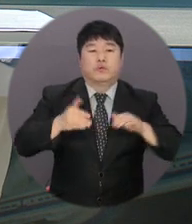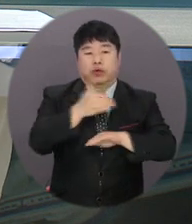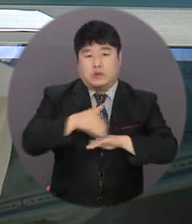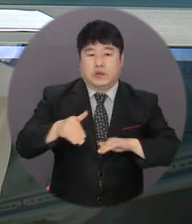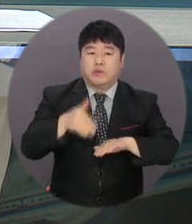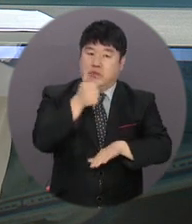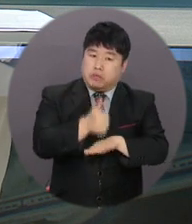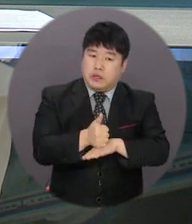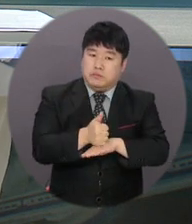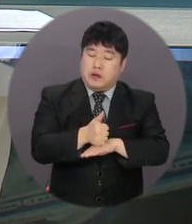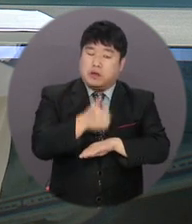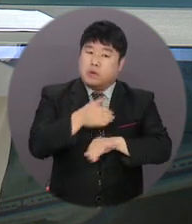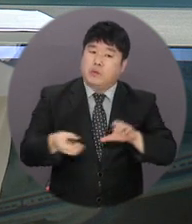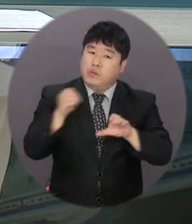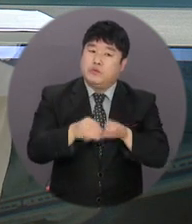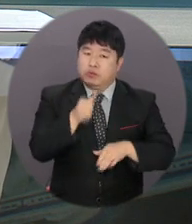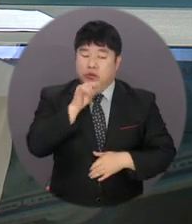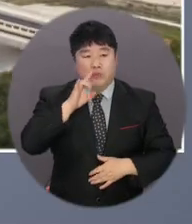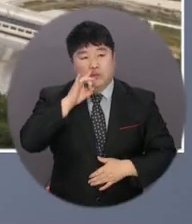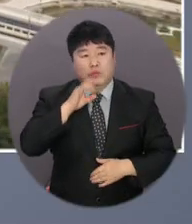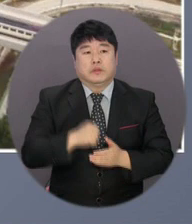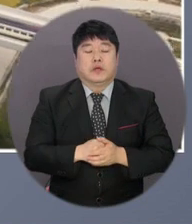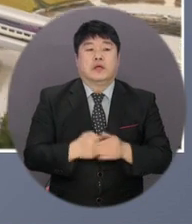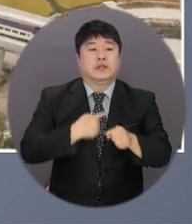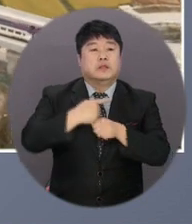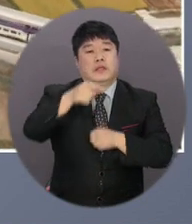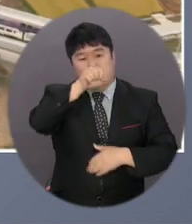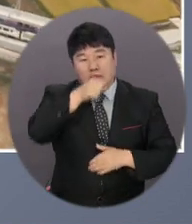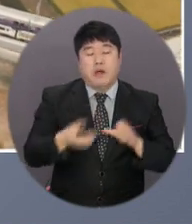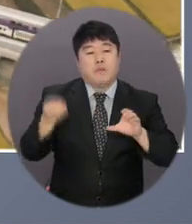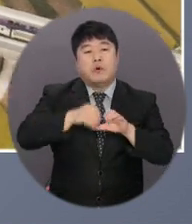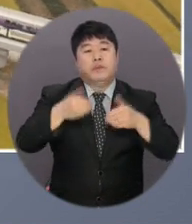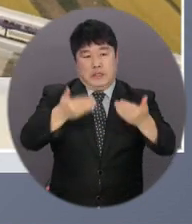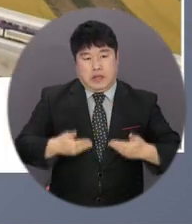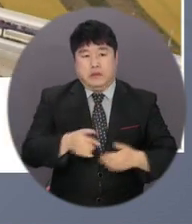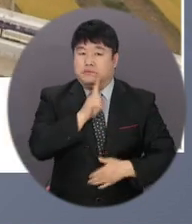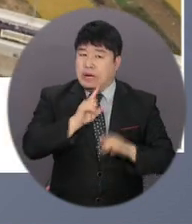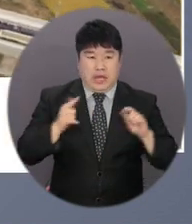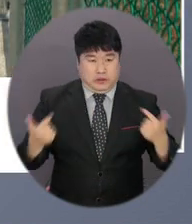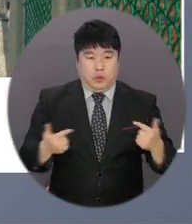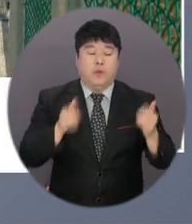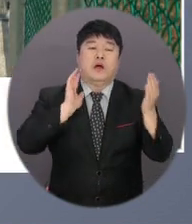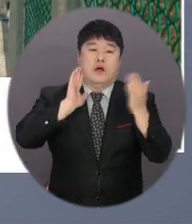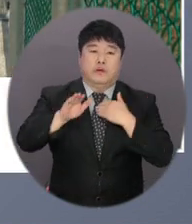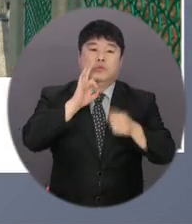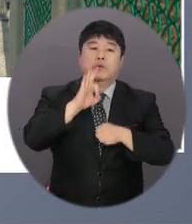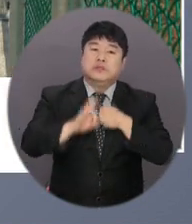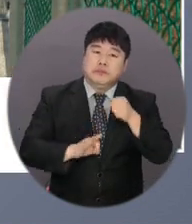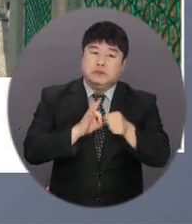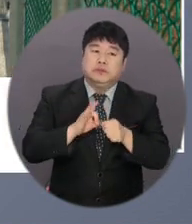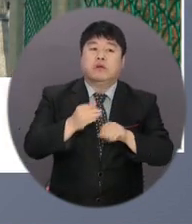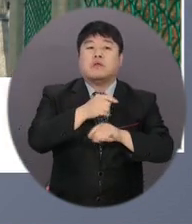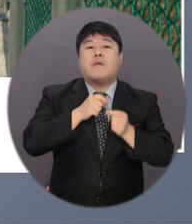최종안에 포함될 수 있을지가 궁금한데요. 내년 예산에 반영해달라는 것이 아니고 앞으로 10년